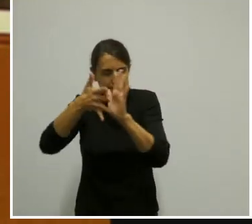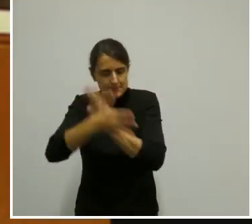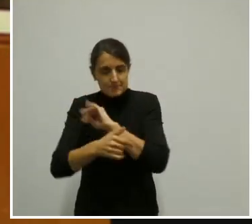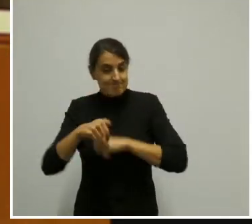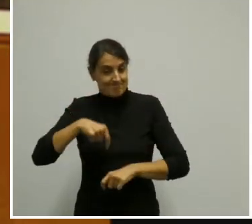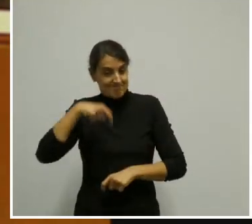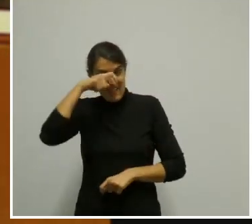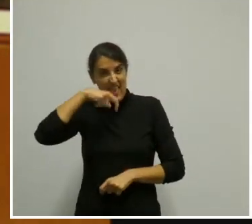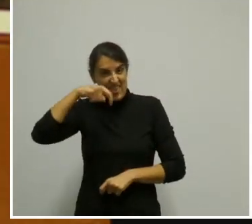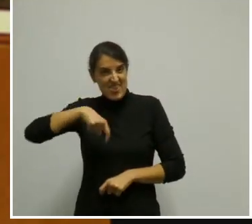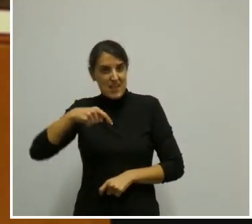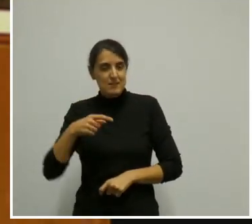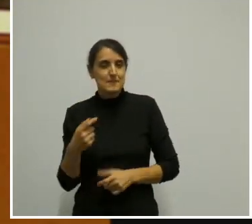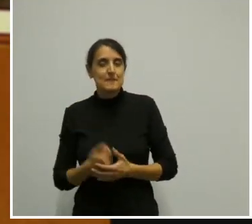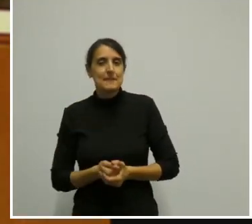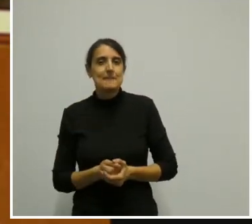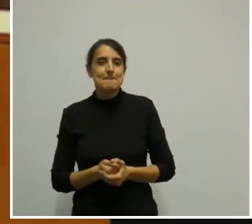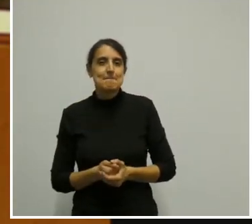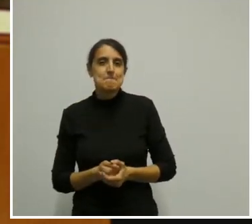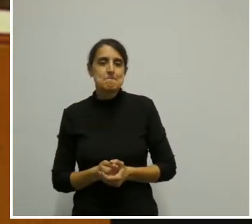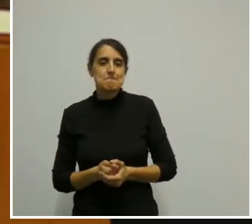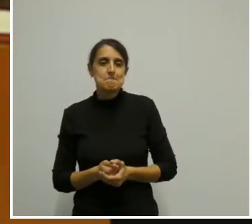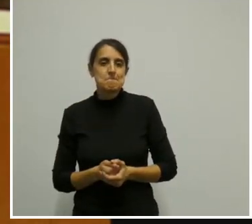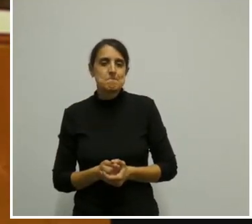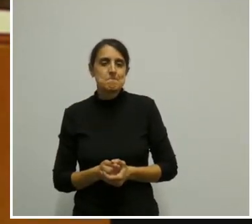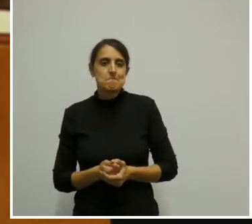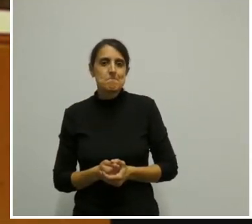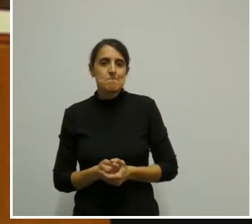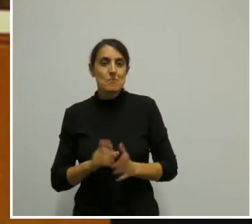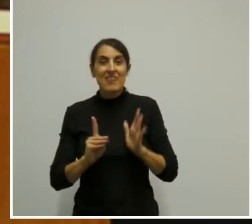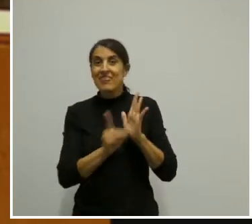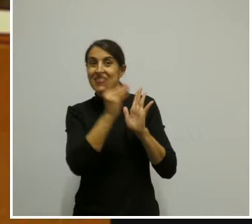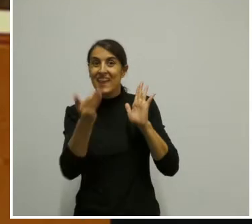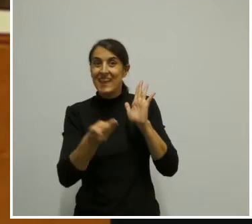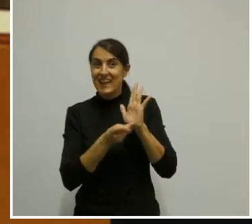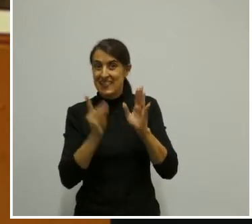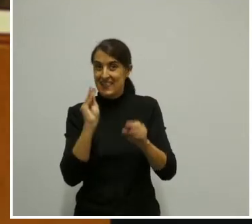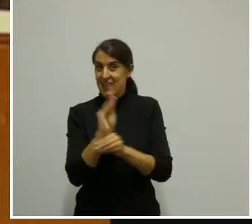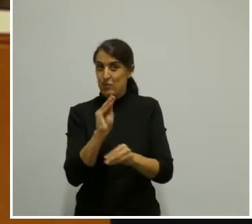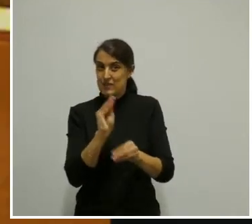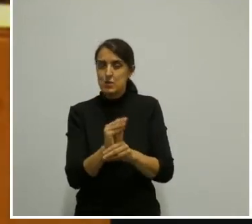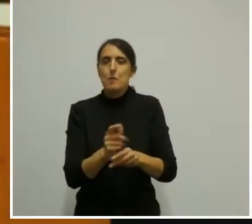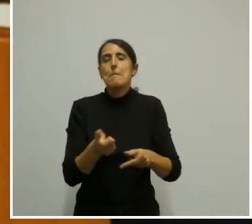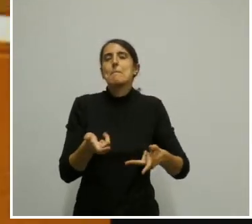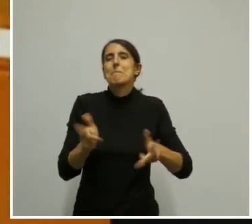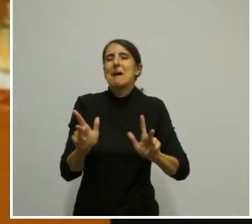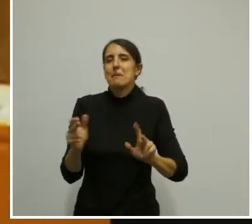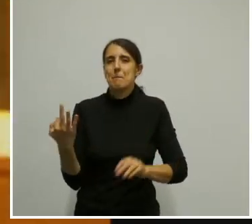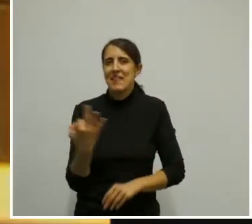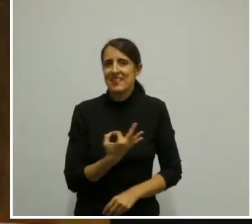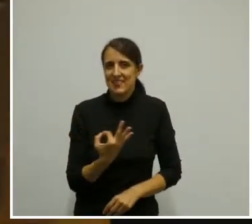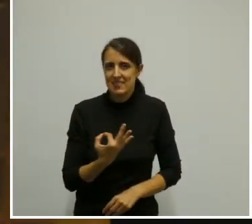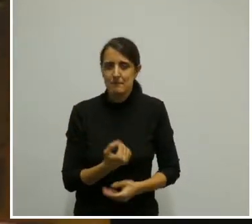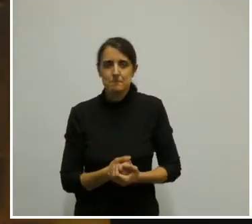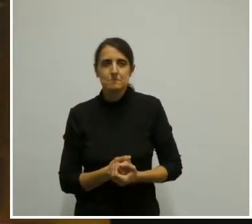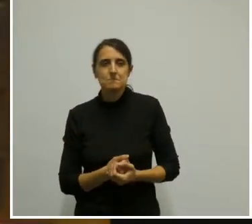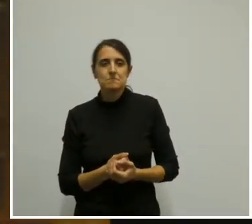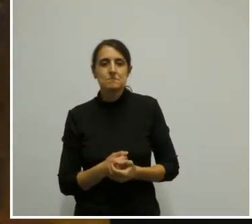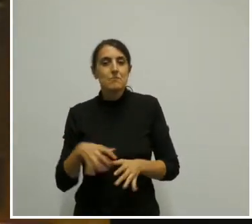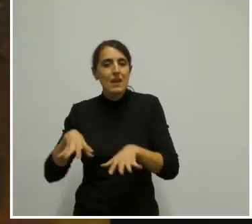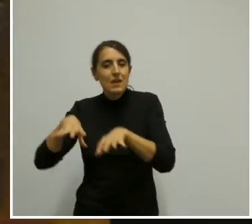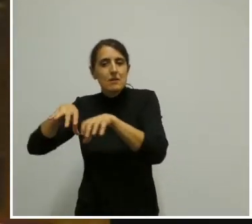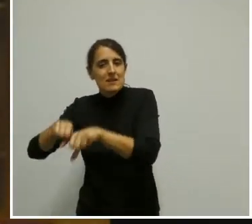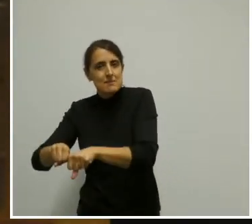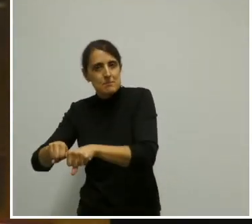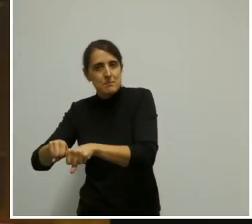fet de... O sigui, el decret d'educació permet fer una reserva de